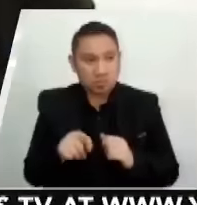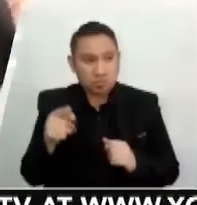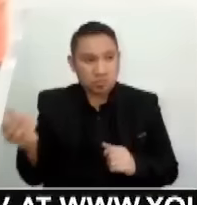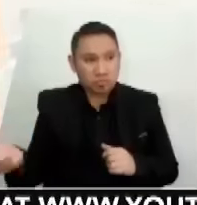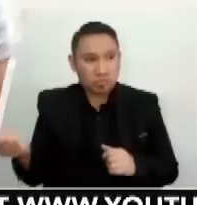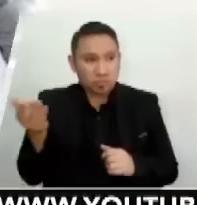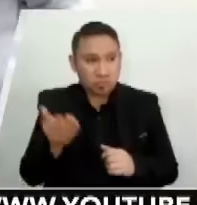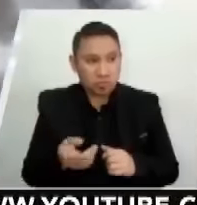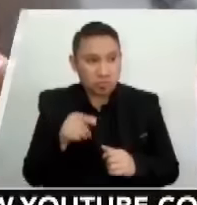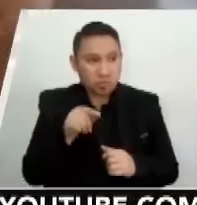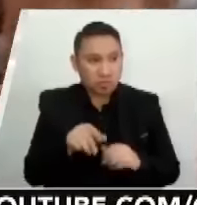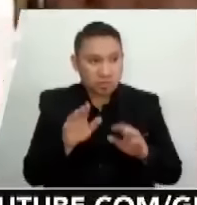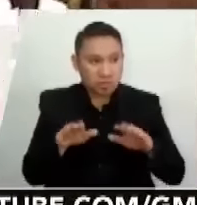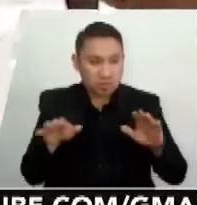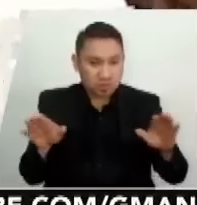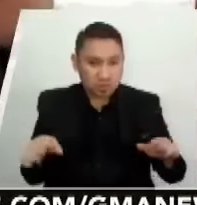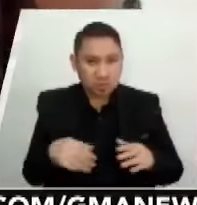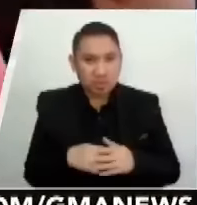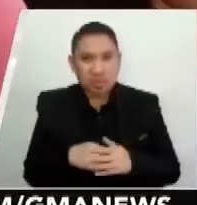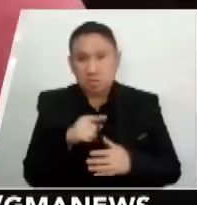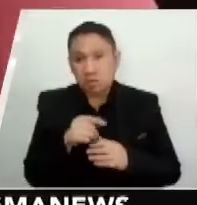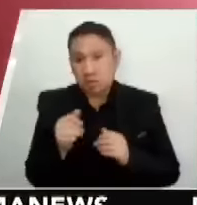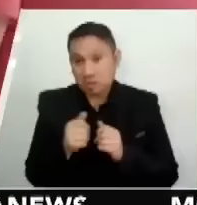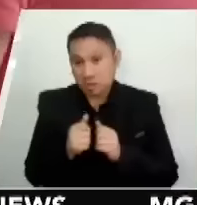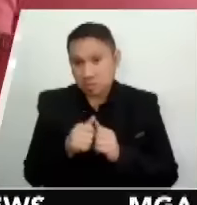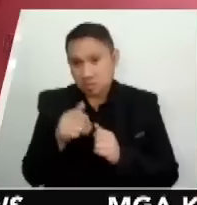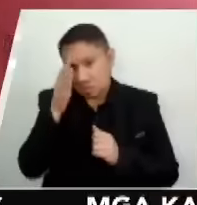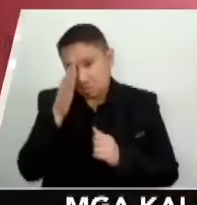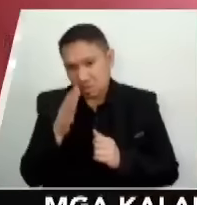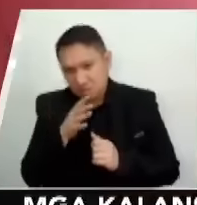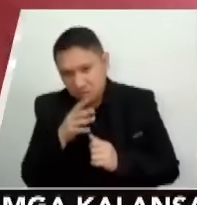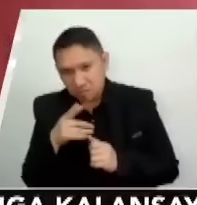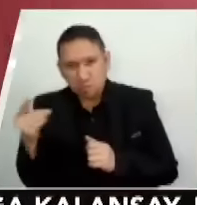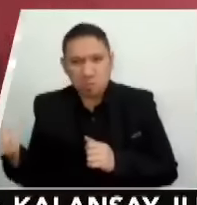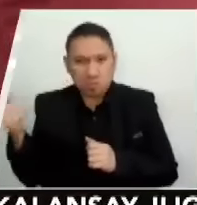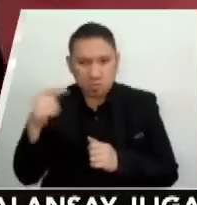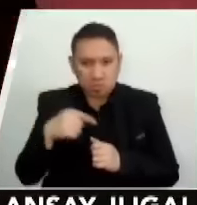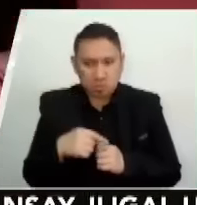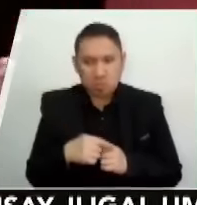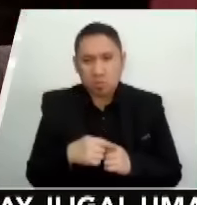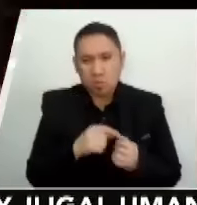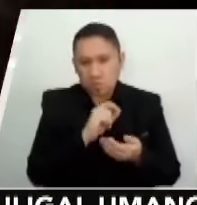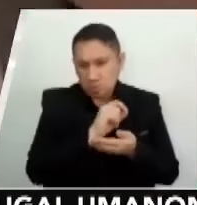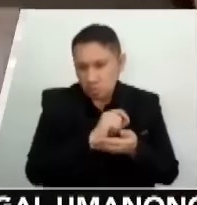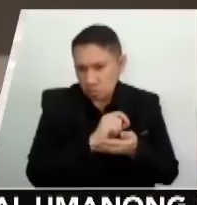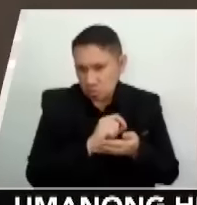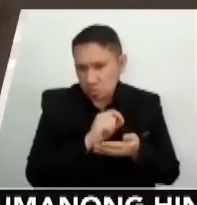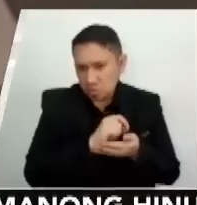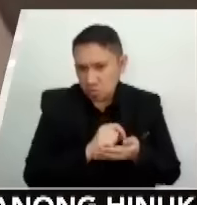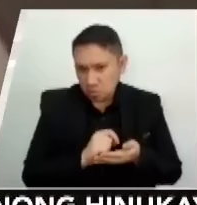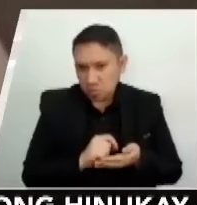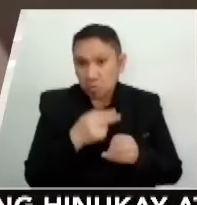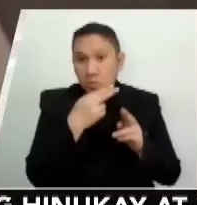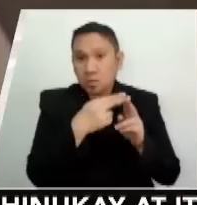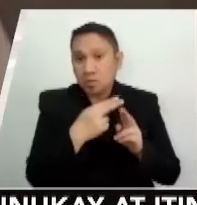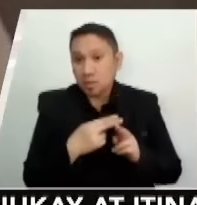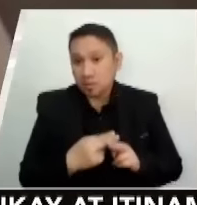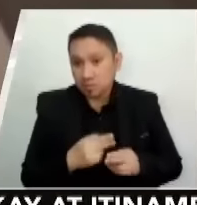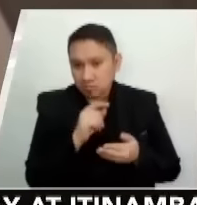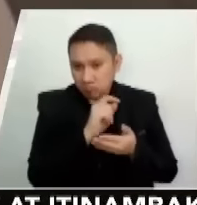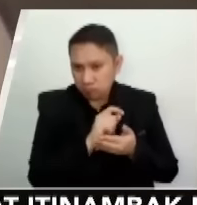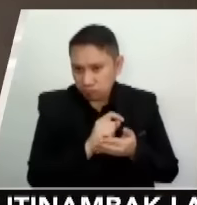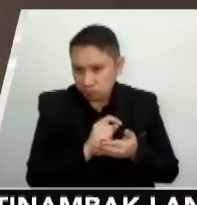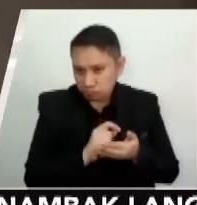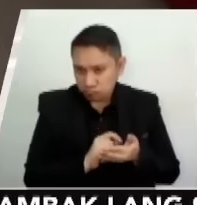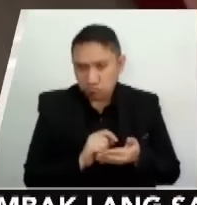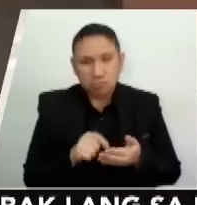yung mga bata na kasama ng kanilang mga magulang. Ililista ko sa papel na ito, sa log sheet, yung detalye ng bata.